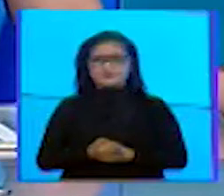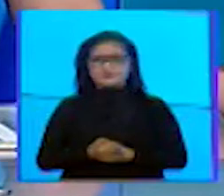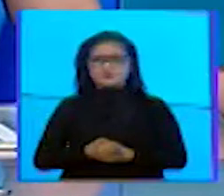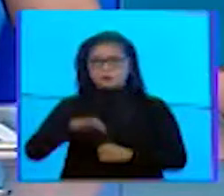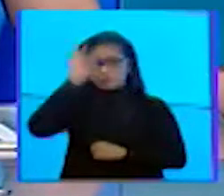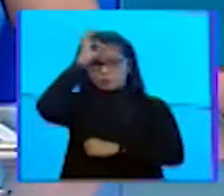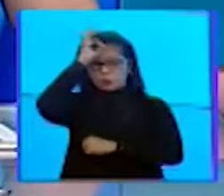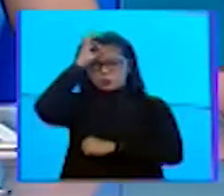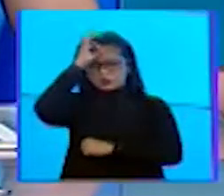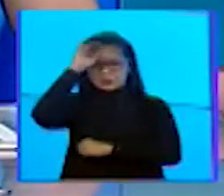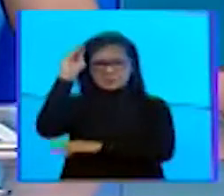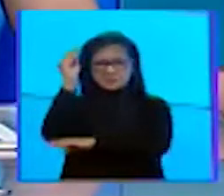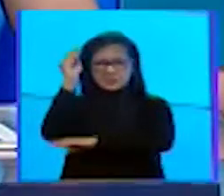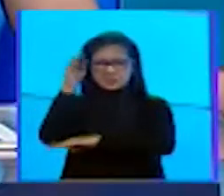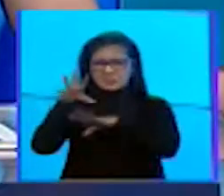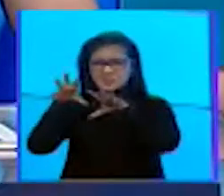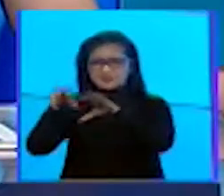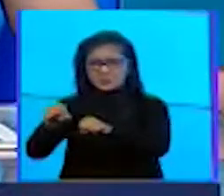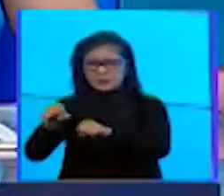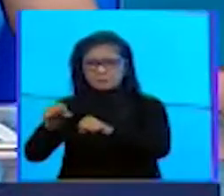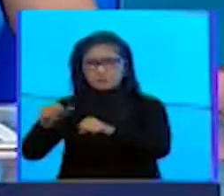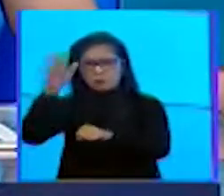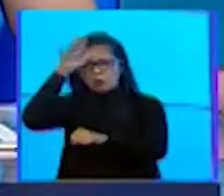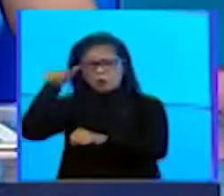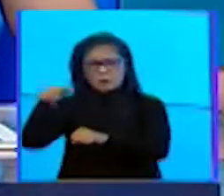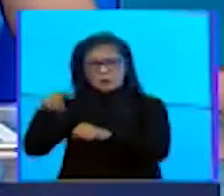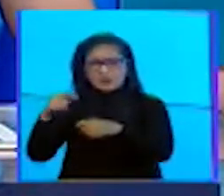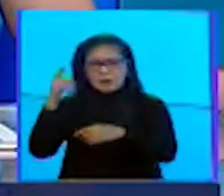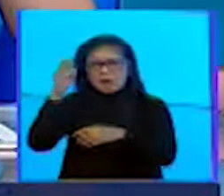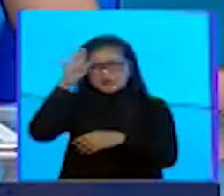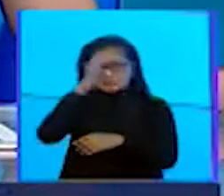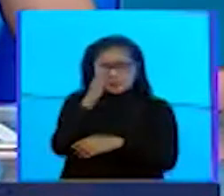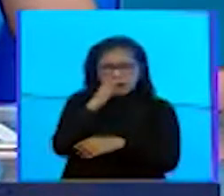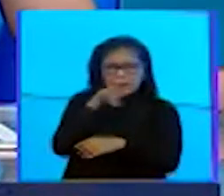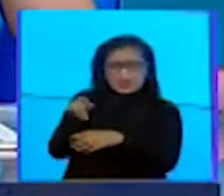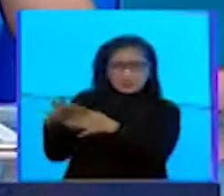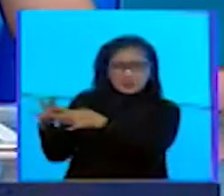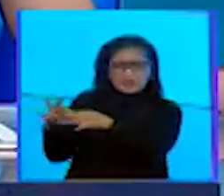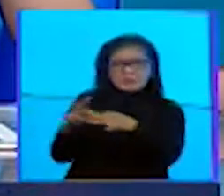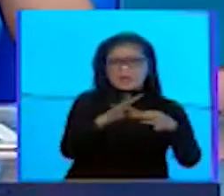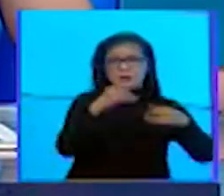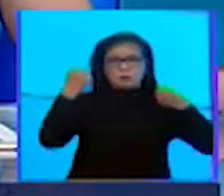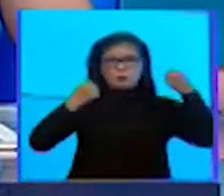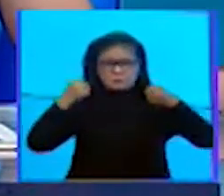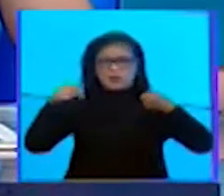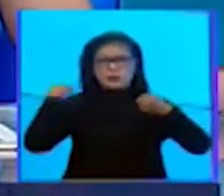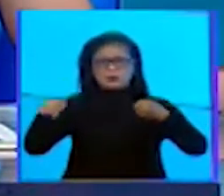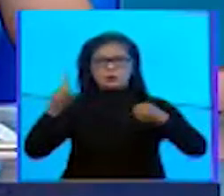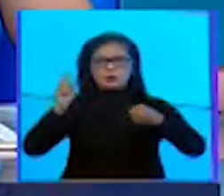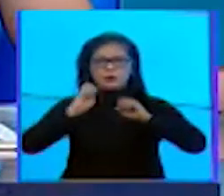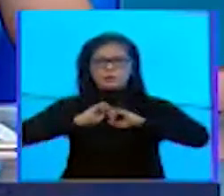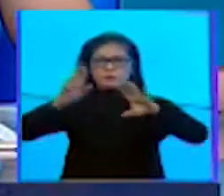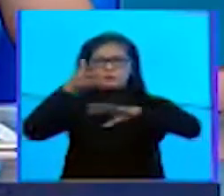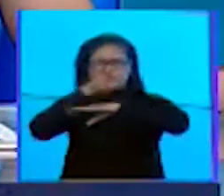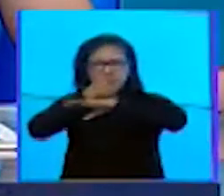Pemirsa, Polda Metro Jaya menangkap kawanan derek liar yang beroperasi di jalan tol Jakarta Cikampek. Sebelumnya beredar video dugaan pemerasan oleh kawanan